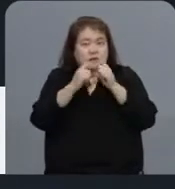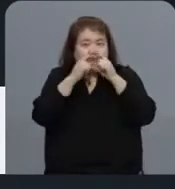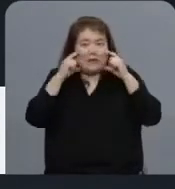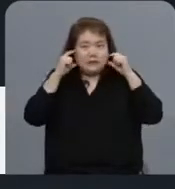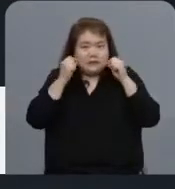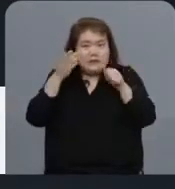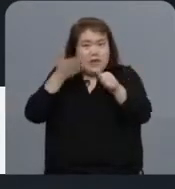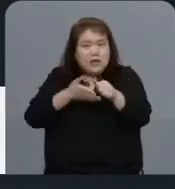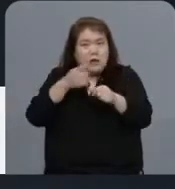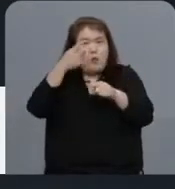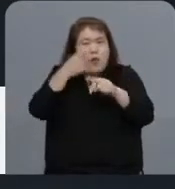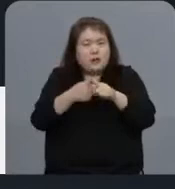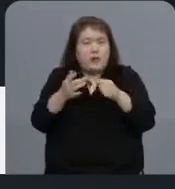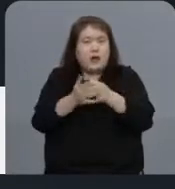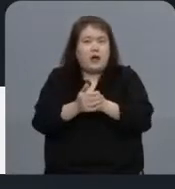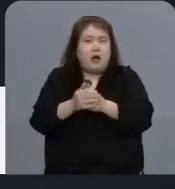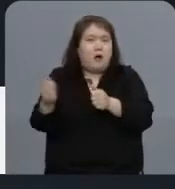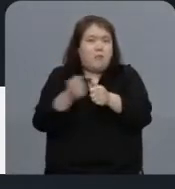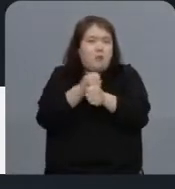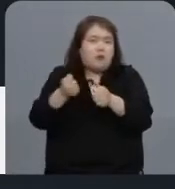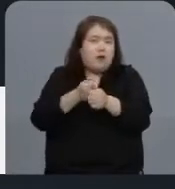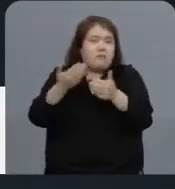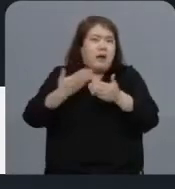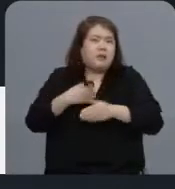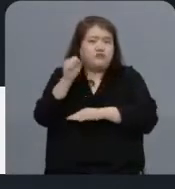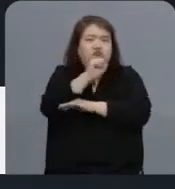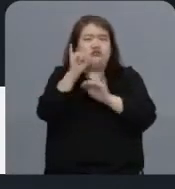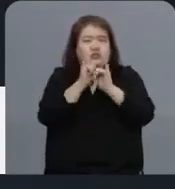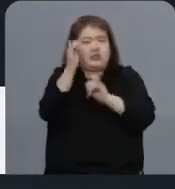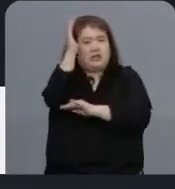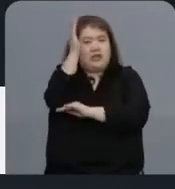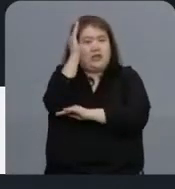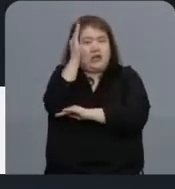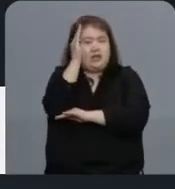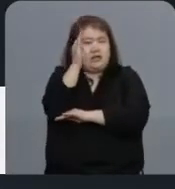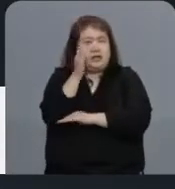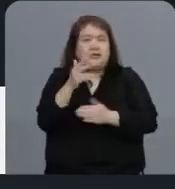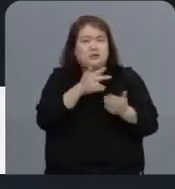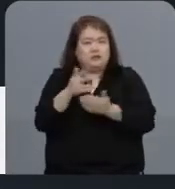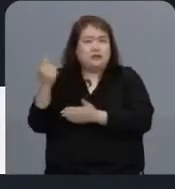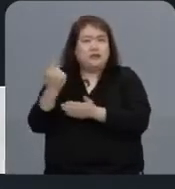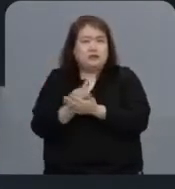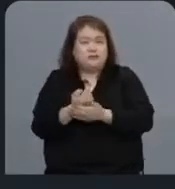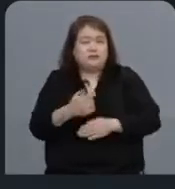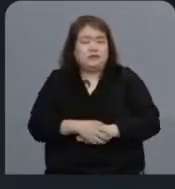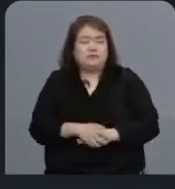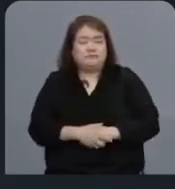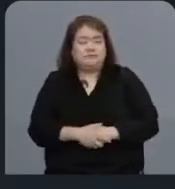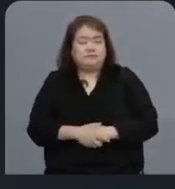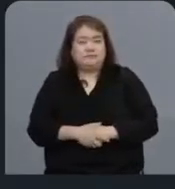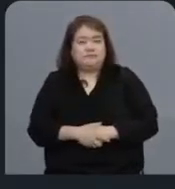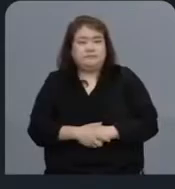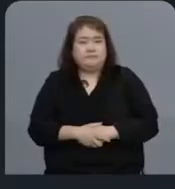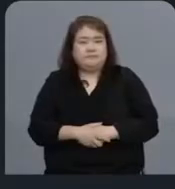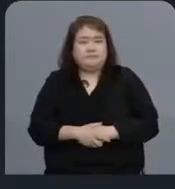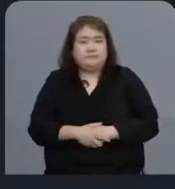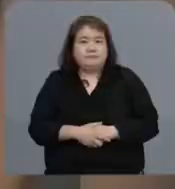달라고 했다가 승객 으로부터 폭행당한 운전사 들의 이야기를 타 막았습니다 한주연 기자가 정리했습니다